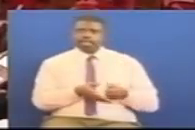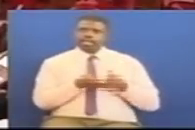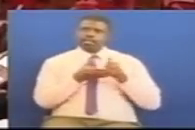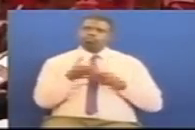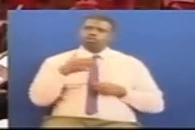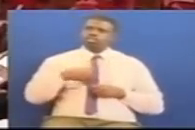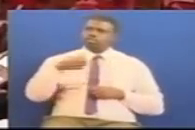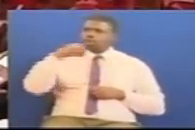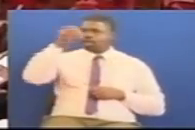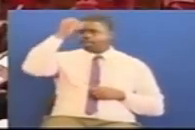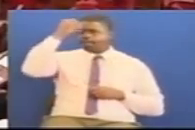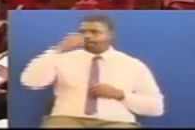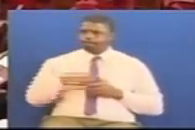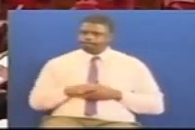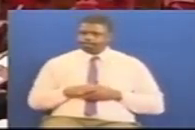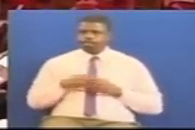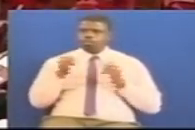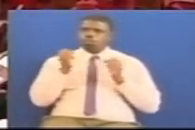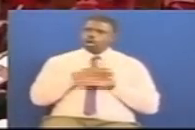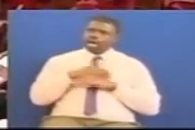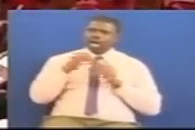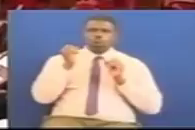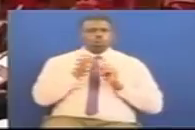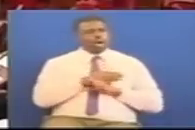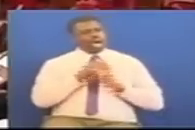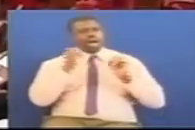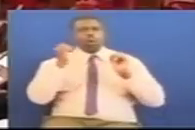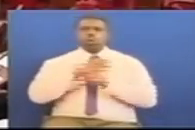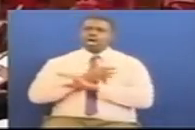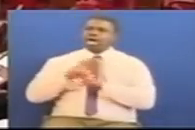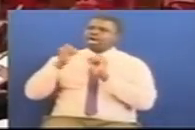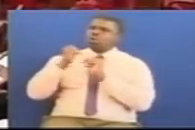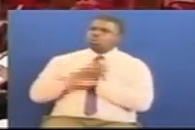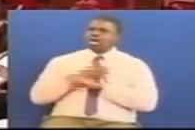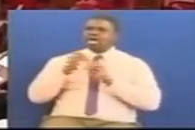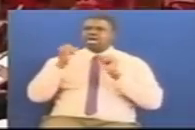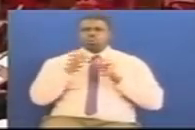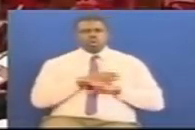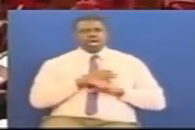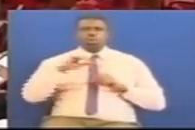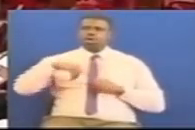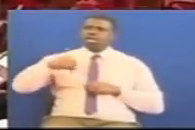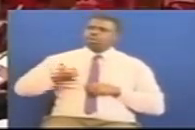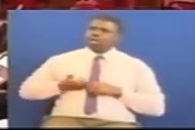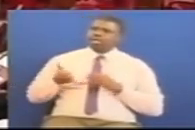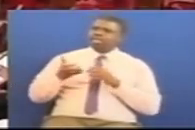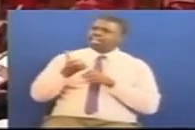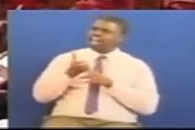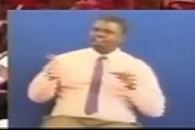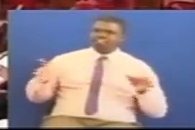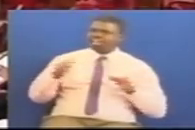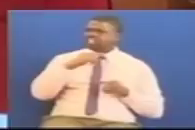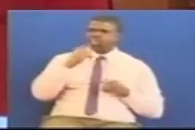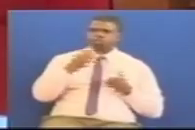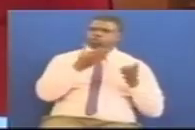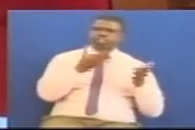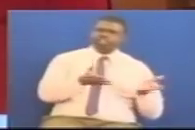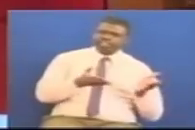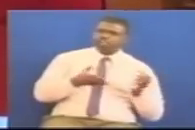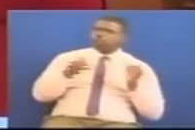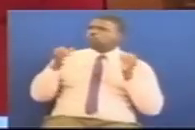na malalamiko mengi ya wanawake kulalamika kwamba hawapati nafasi za kutosha katika shule kuanzia sekondari, vyuo na vyuo